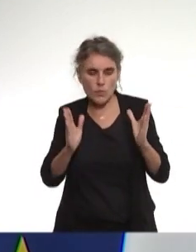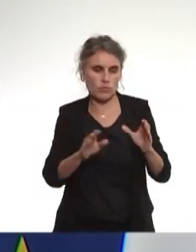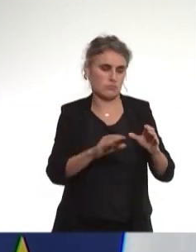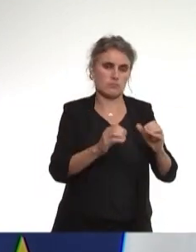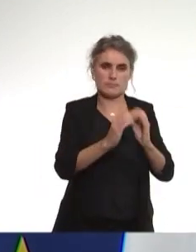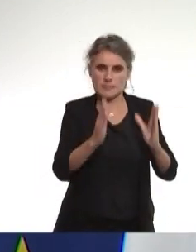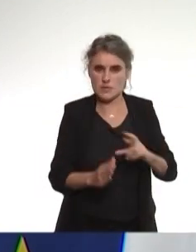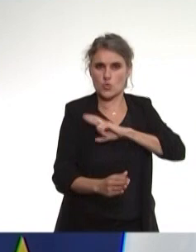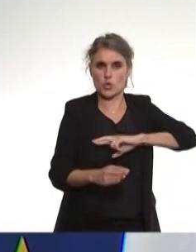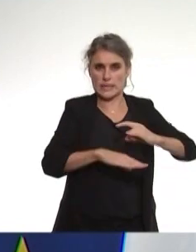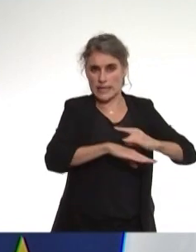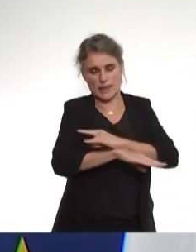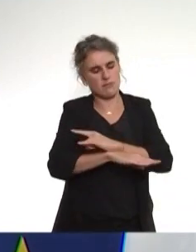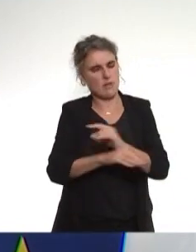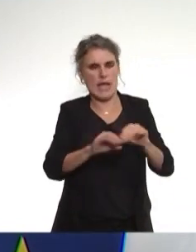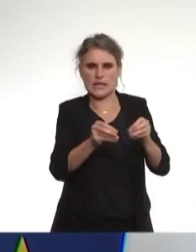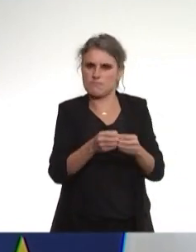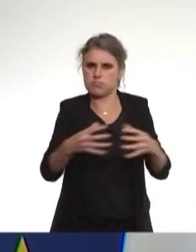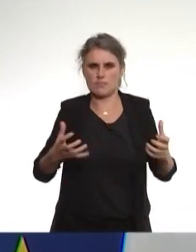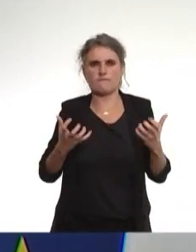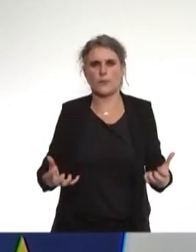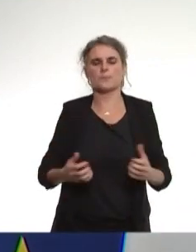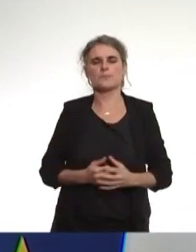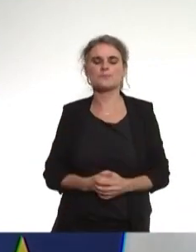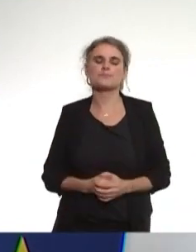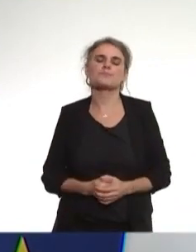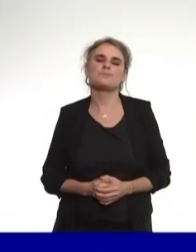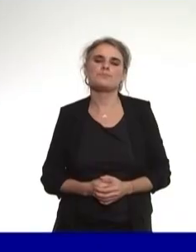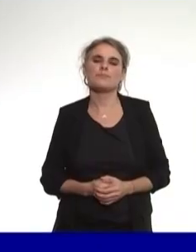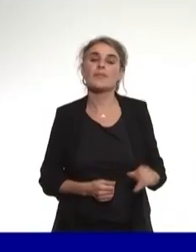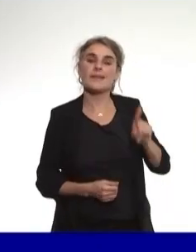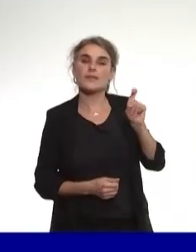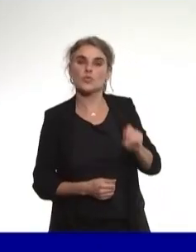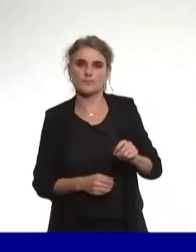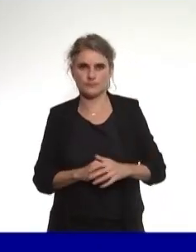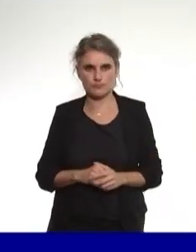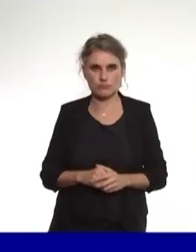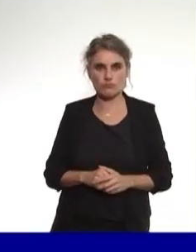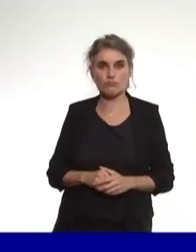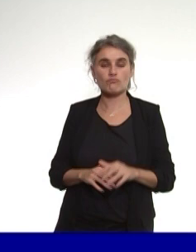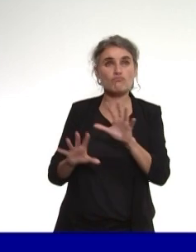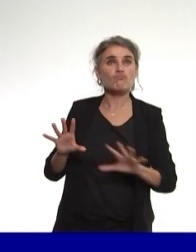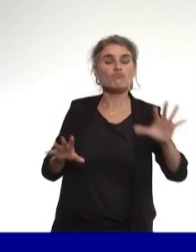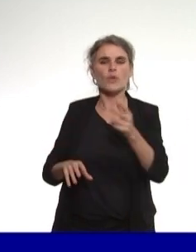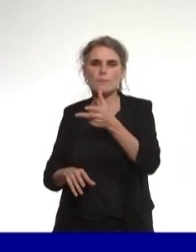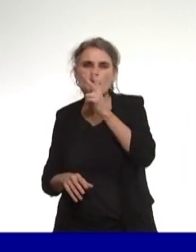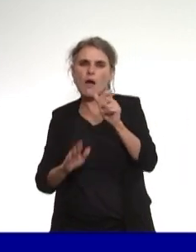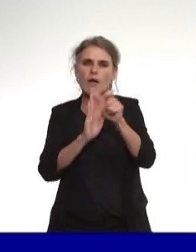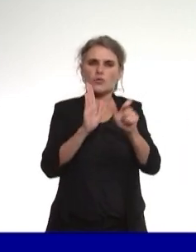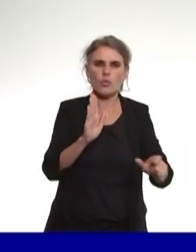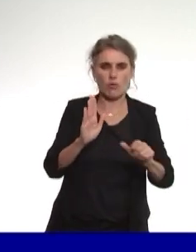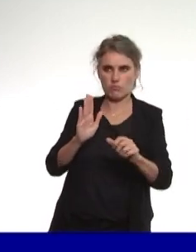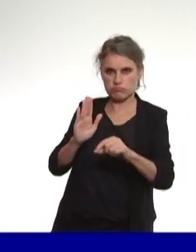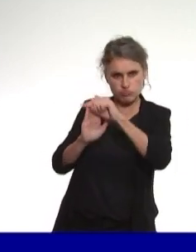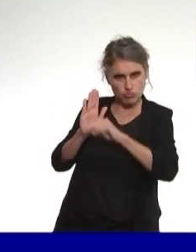ehpad une question de laurent pourquoi fermer les bars et les restaurants qui respecte le protocole sanitaire alors que les transports